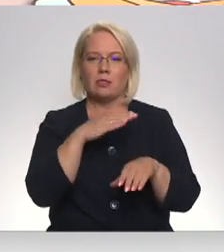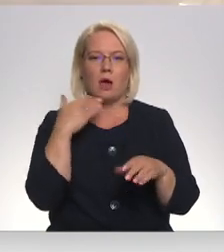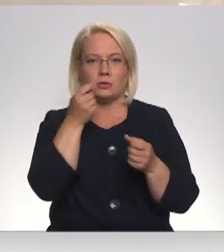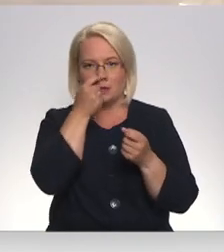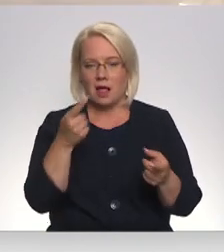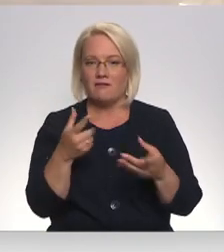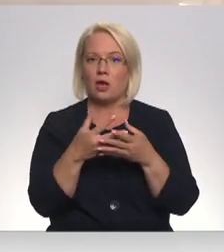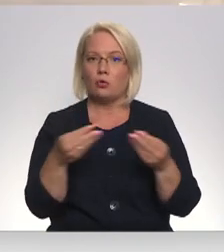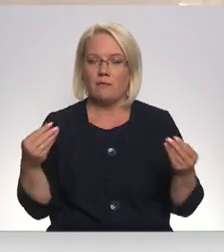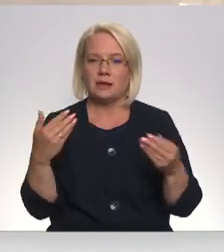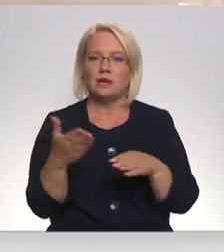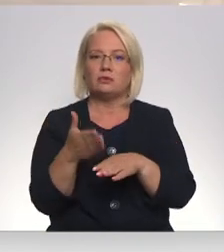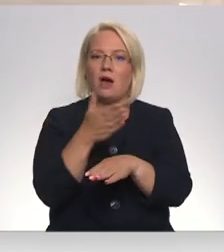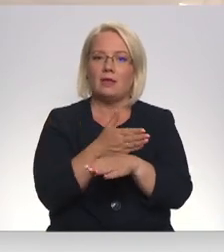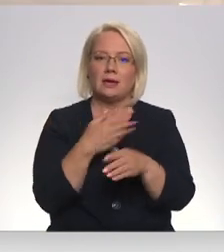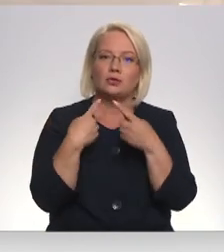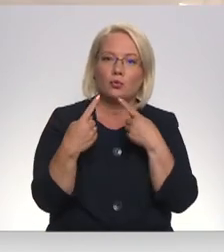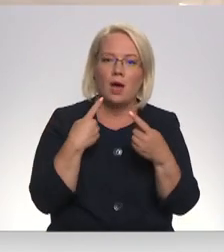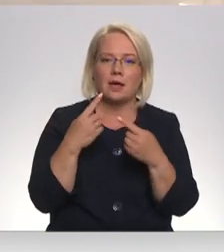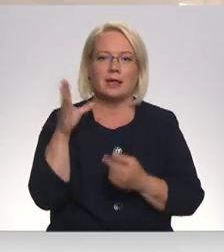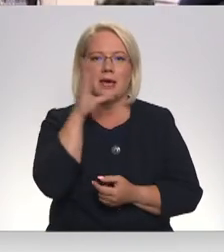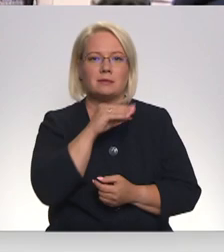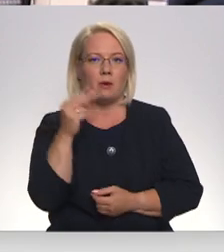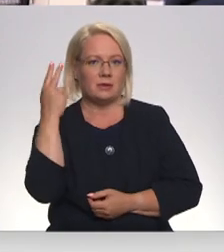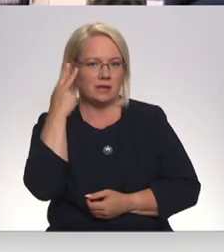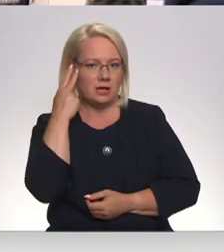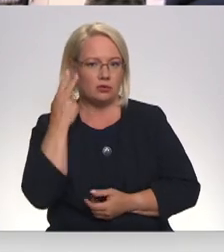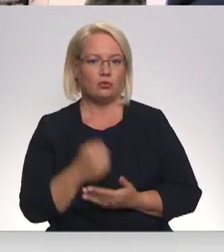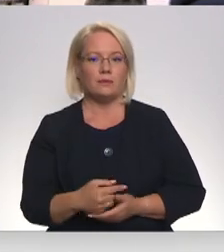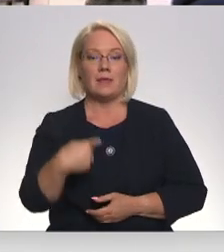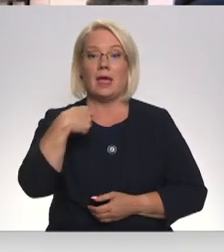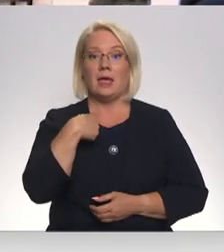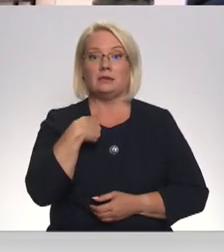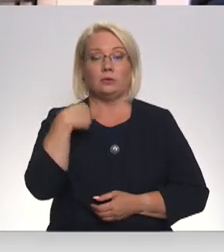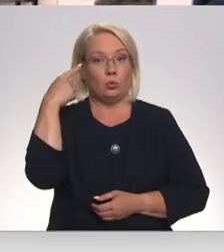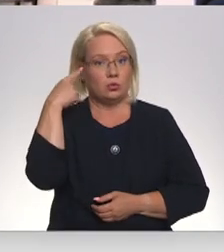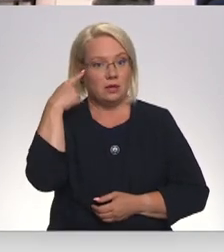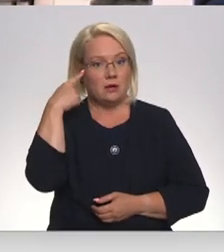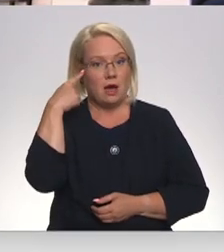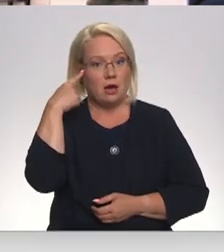var novērst, saulēcīgi pārunājot iespējamos riskus. Es uzzināju.